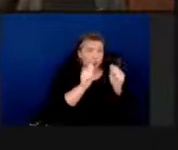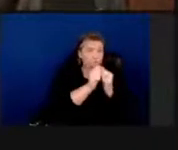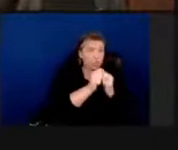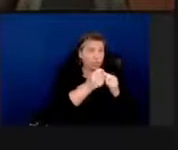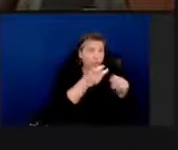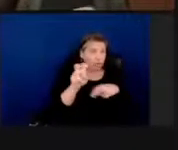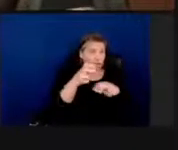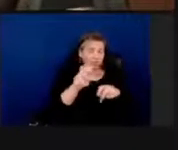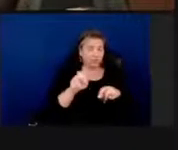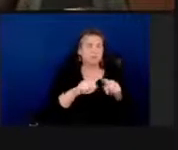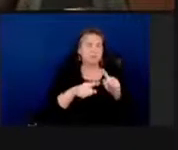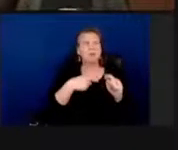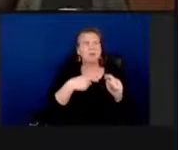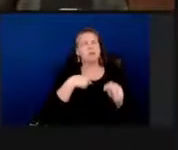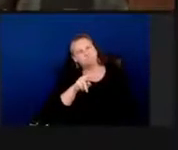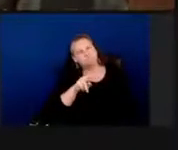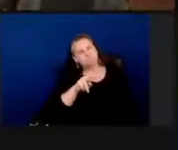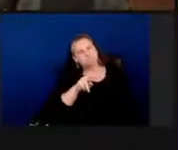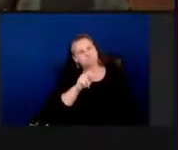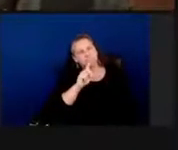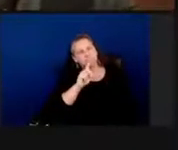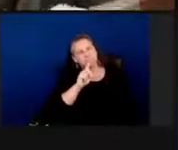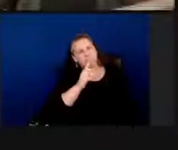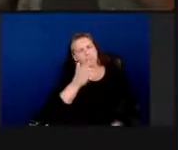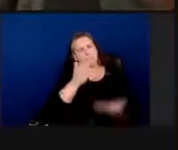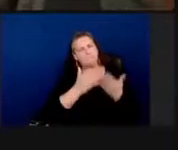kushughulikia jambo hili katika kila shule.